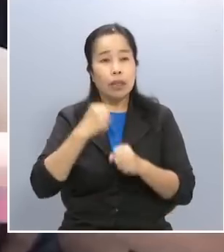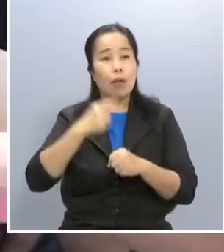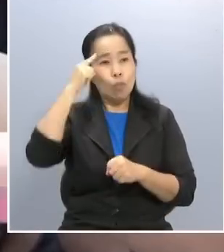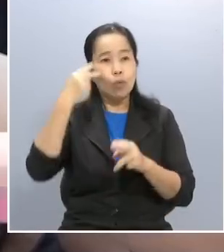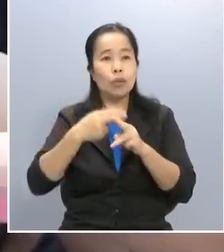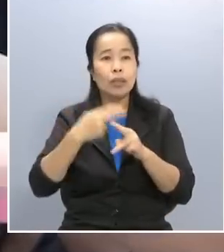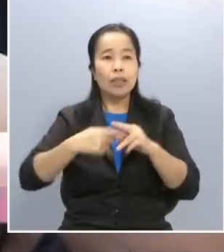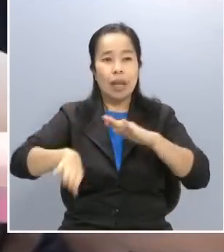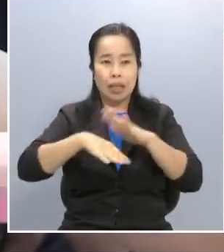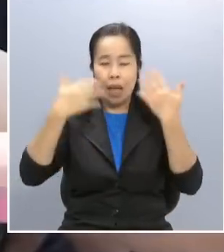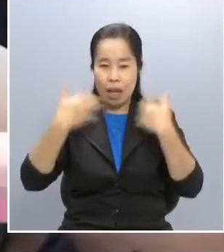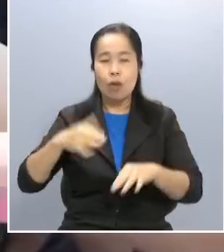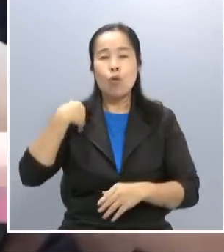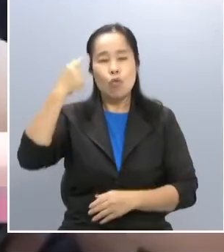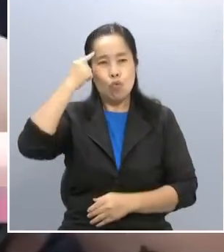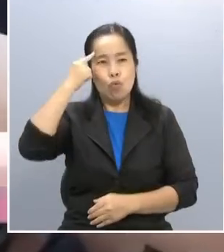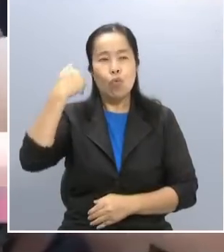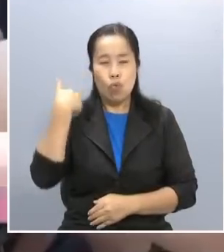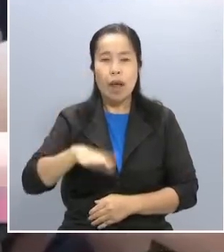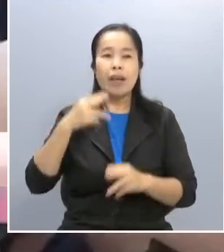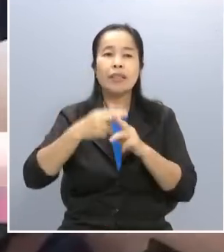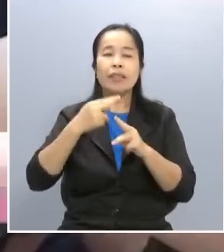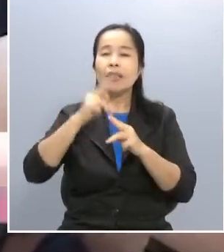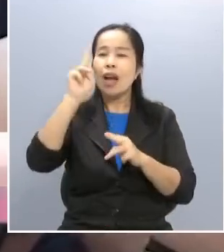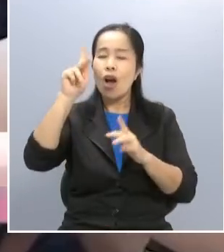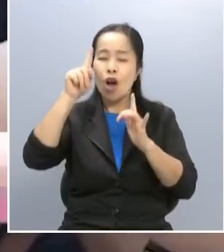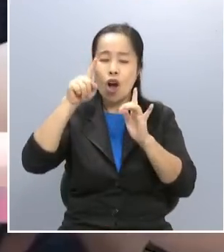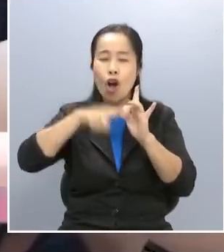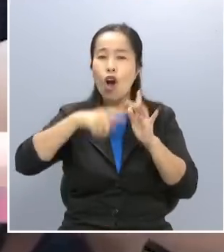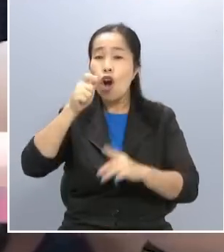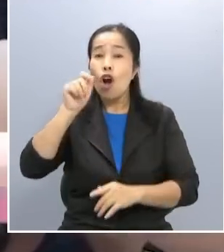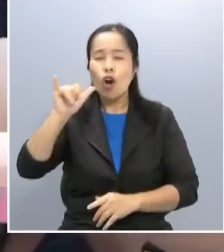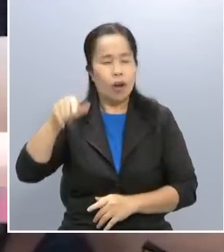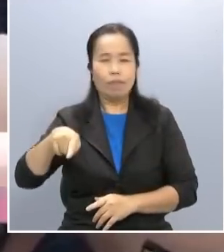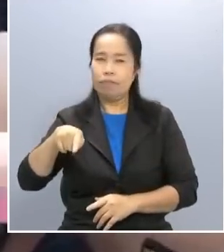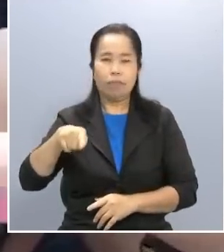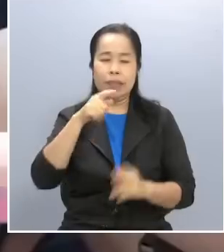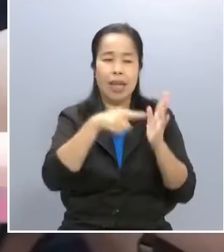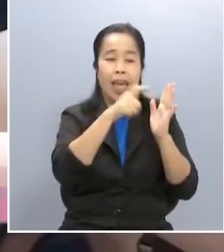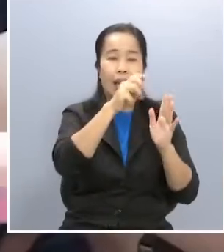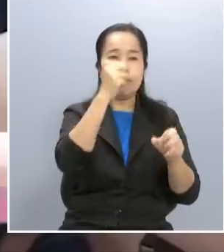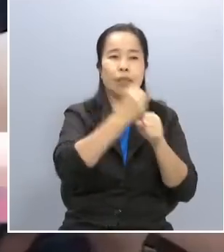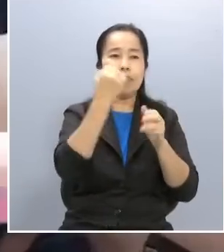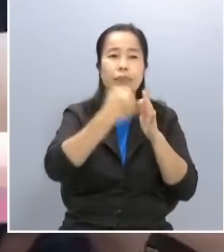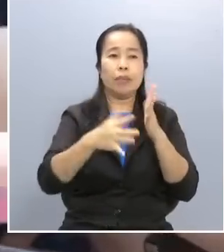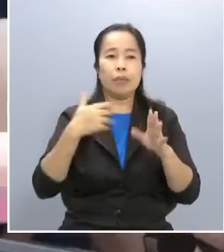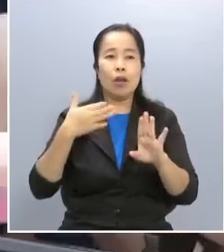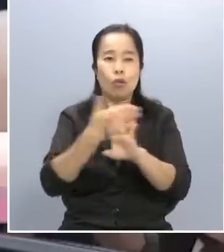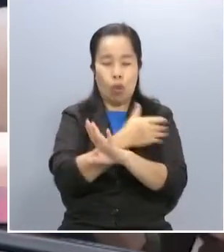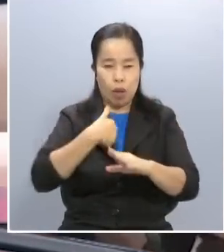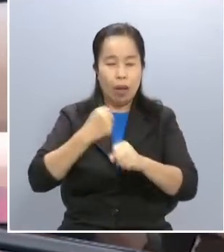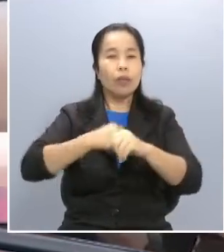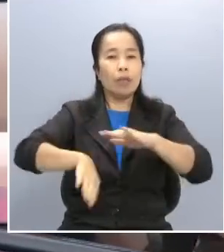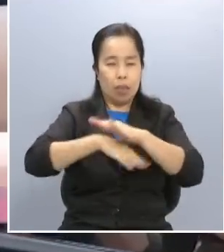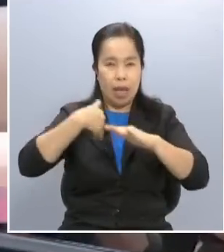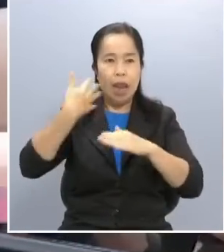าเก็บพยานหลักฐานแล้วด้วยแล้วก็ได้เก็บพยานหลักฐานแล้วก็สอบแล้วก็มีทันเทสอยู่แล้วด้วยก่อนที่เราจะรับทำคดีนะเริ่มต้นเนี่ยเราจะต้องตรว